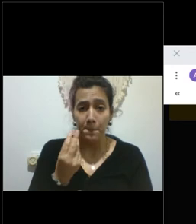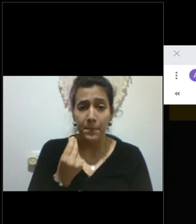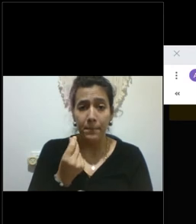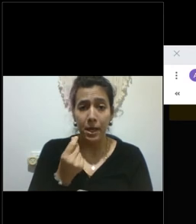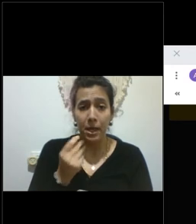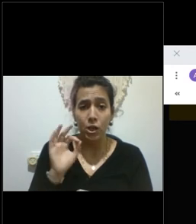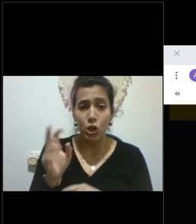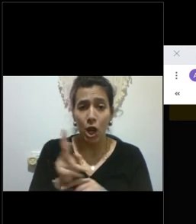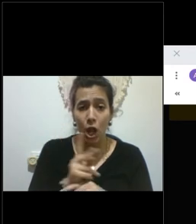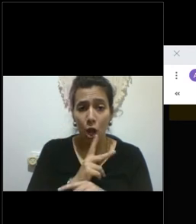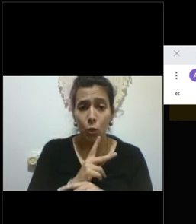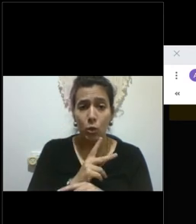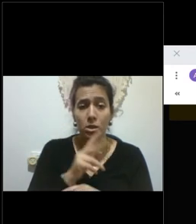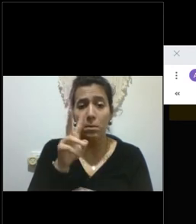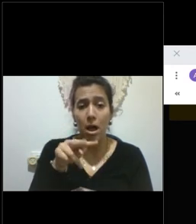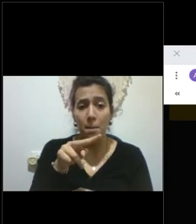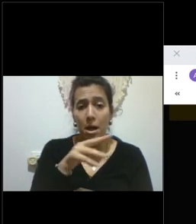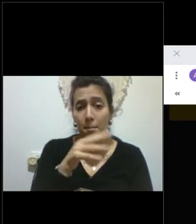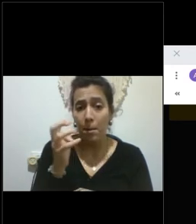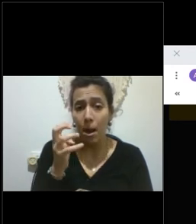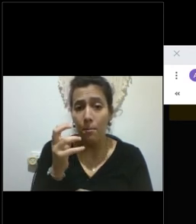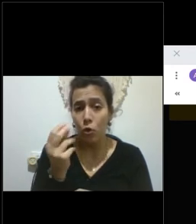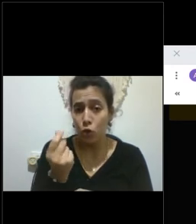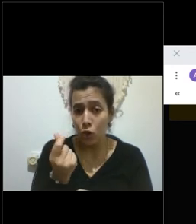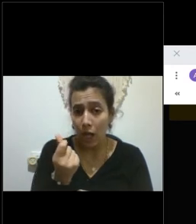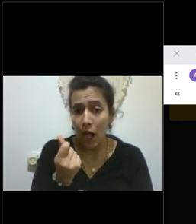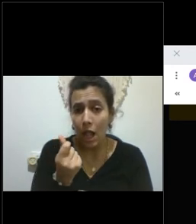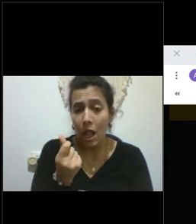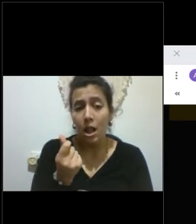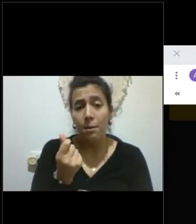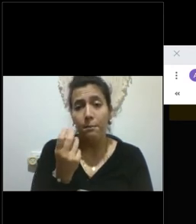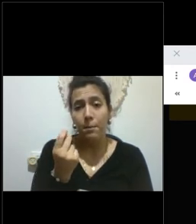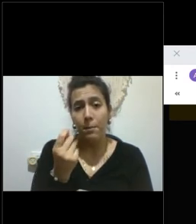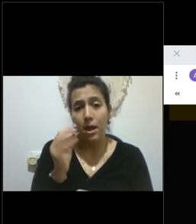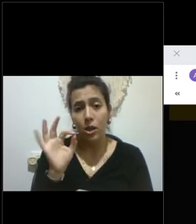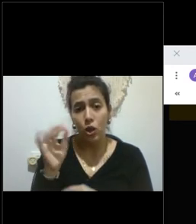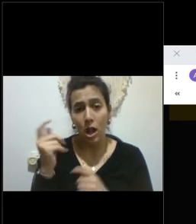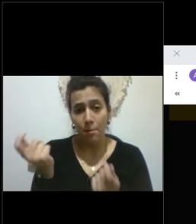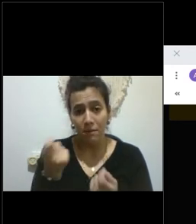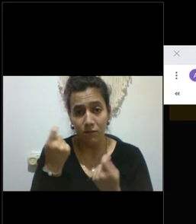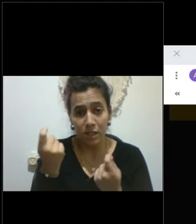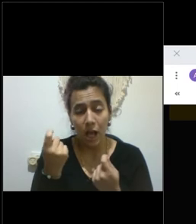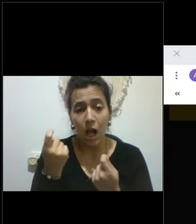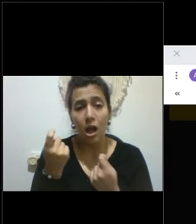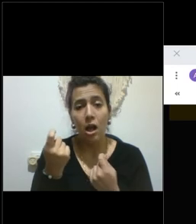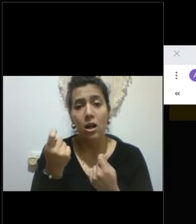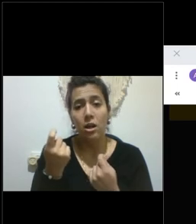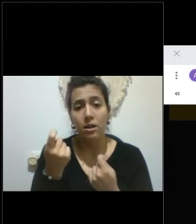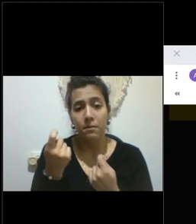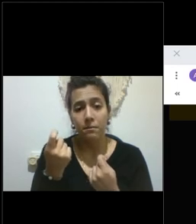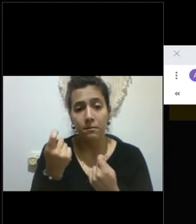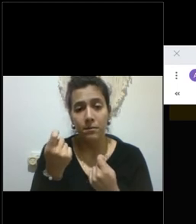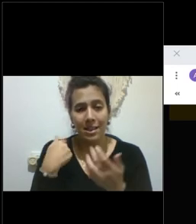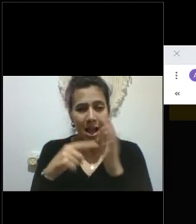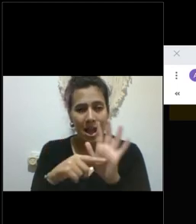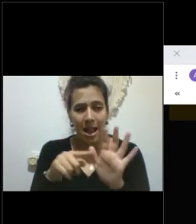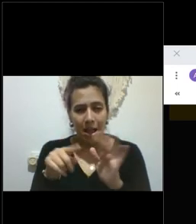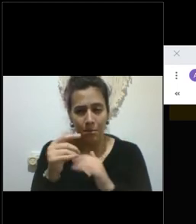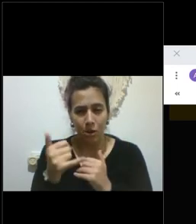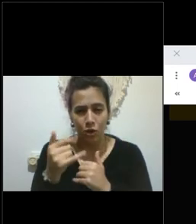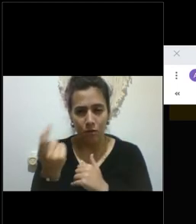הקורס ב-2400 שקל, במחיר של המבצע, אני אראה לכם את המבצע.